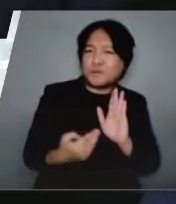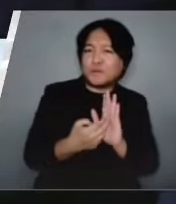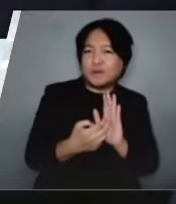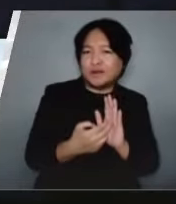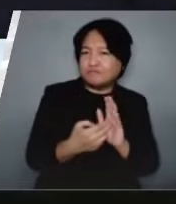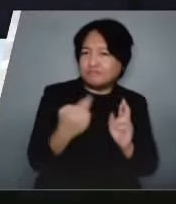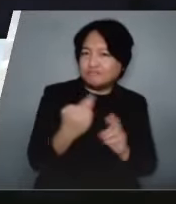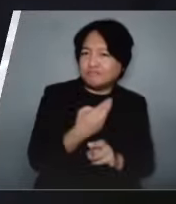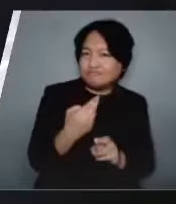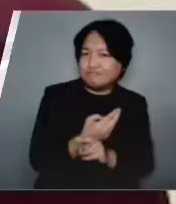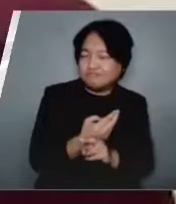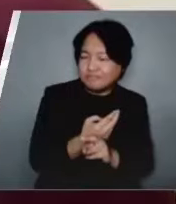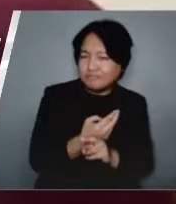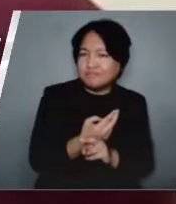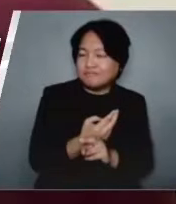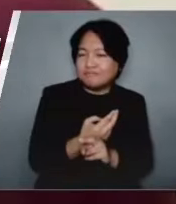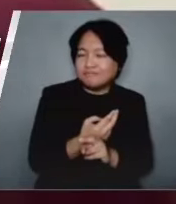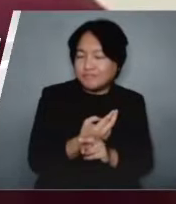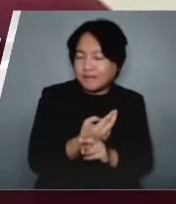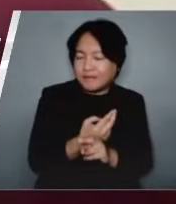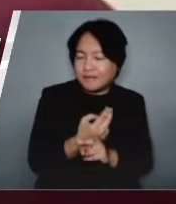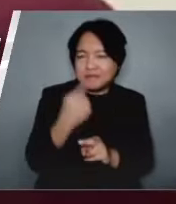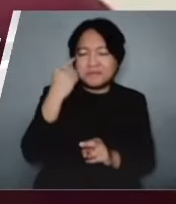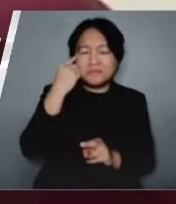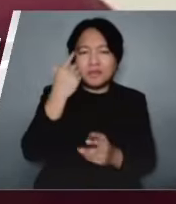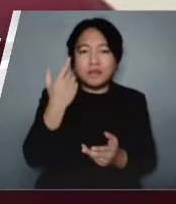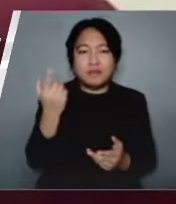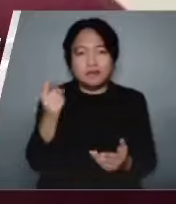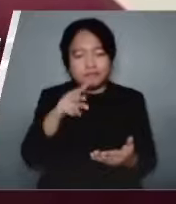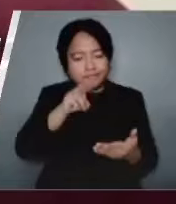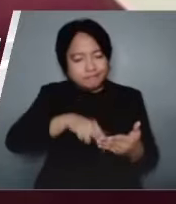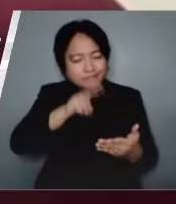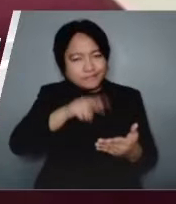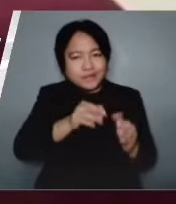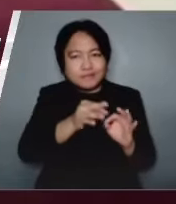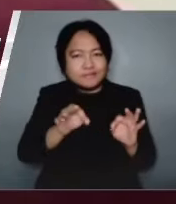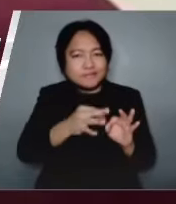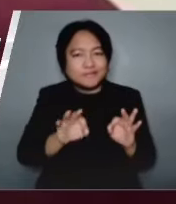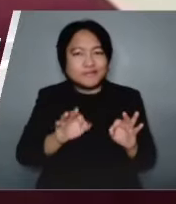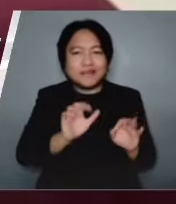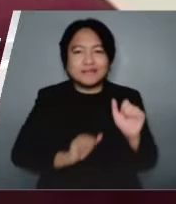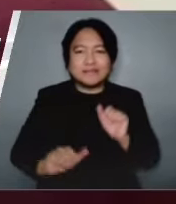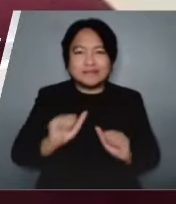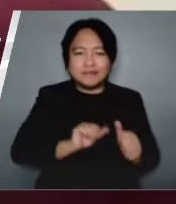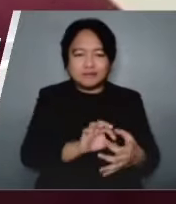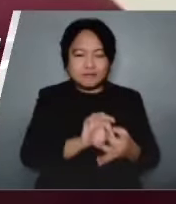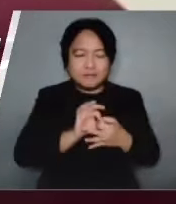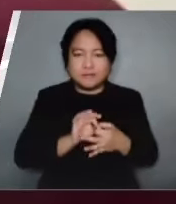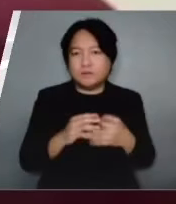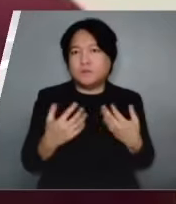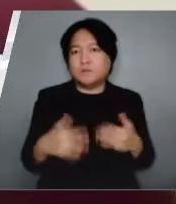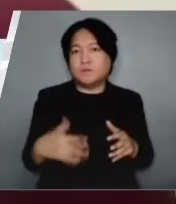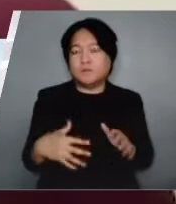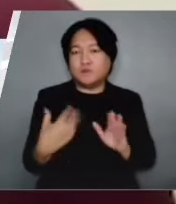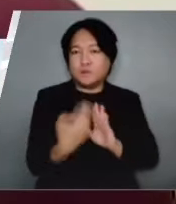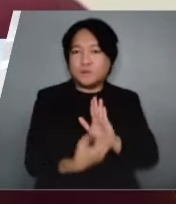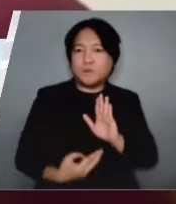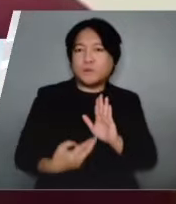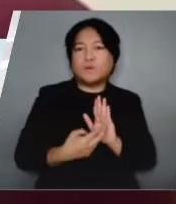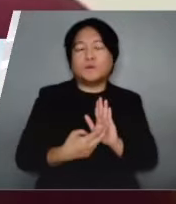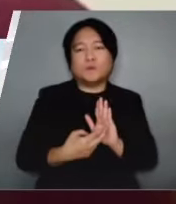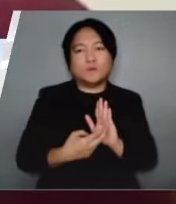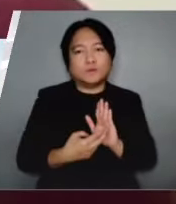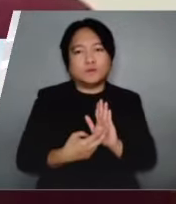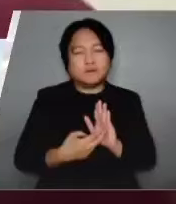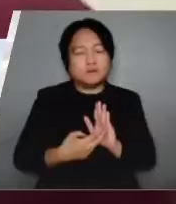binasa ko na po yung script, doon ko na po na-realize na parang malaki pala itong magiging role ni Calvin dito sa buhay